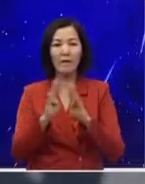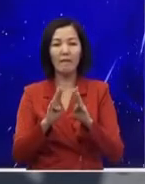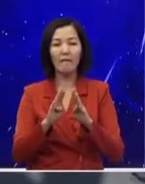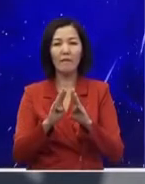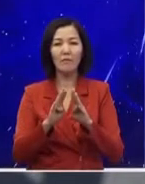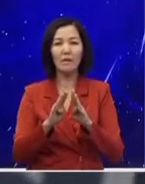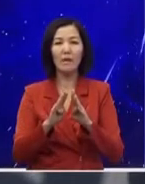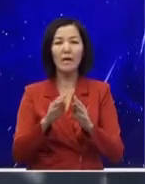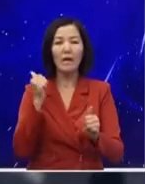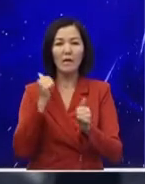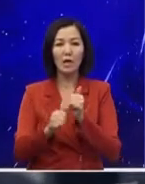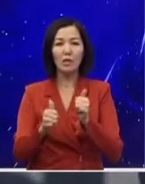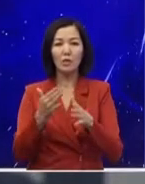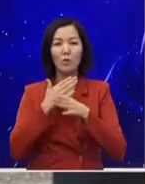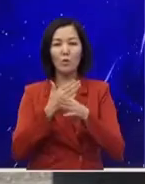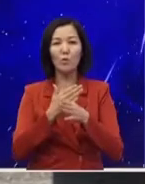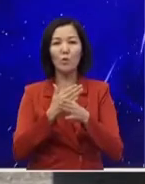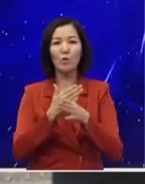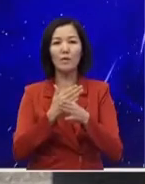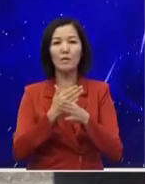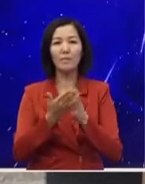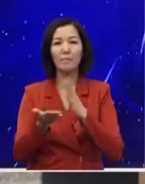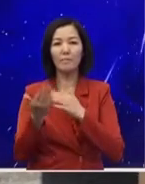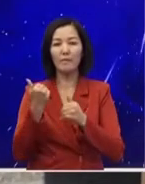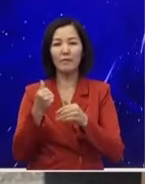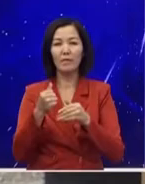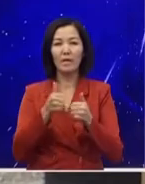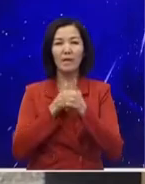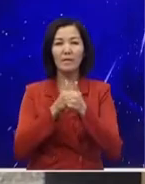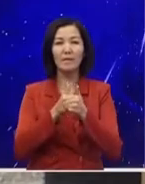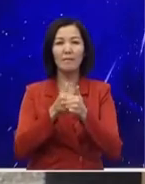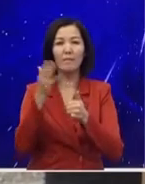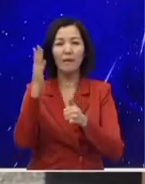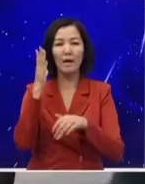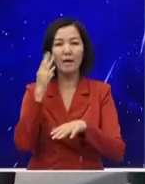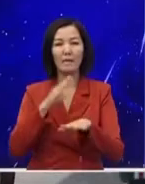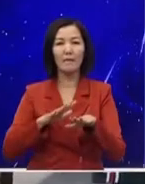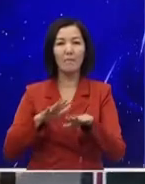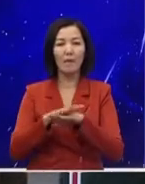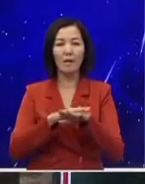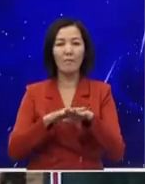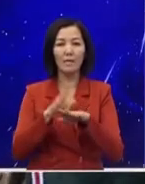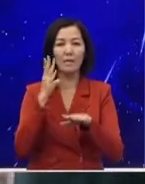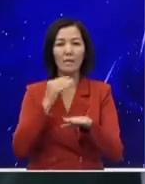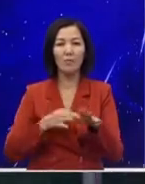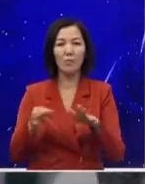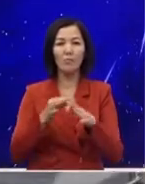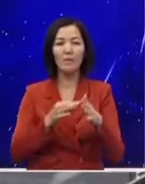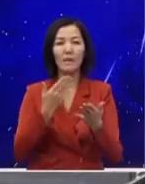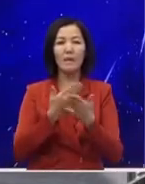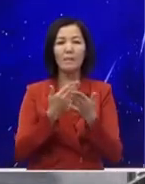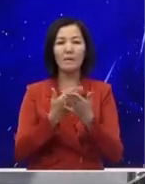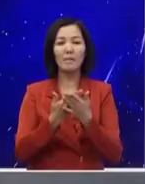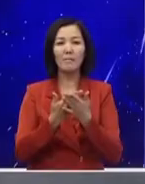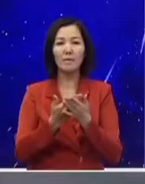жизни ежегодную помощь своим землякам оказывал бывший заместитель акима Алматинской области Серикжан Бескимпиров. Его пример сподвиг